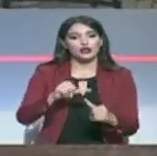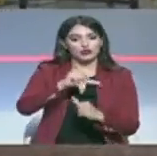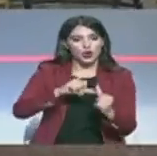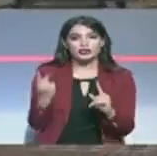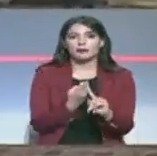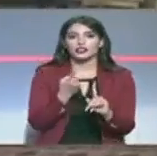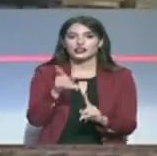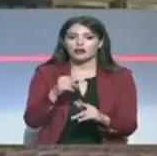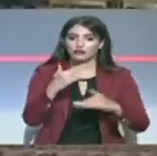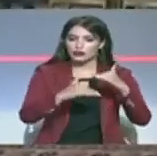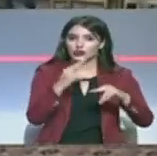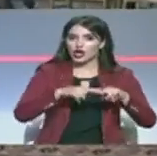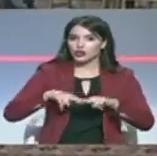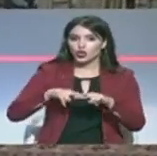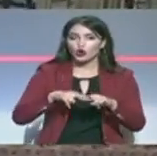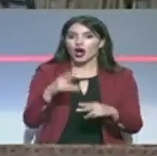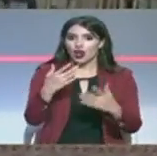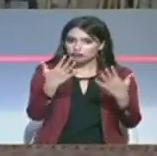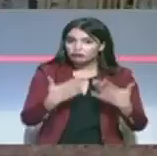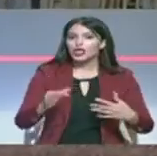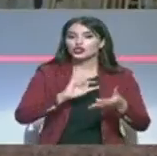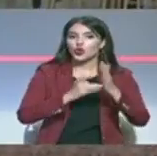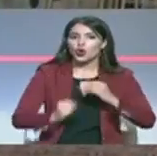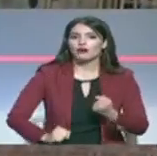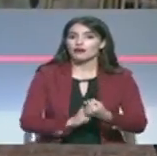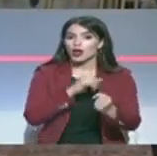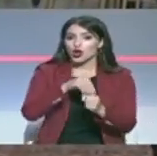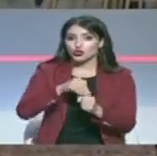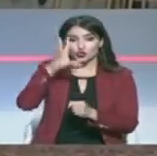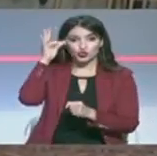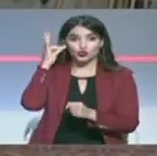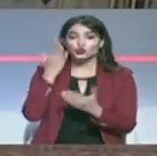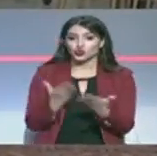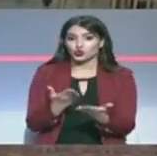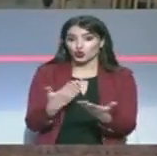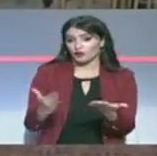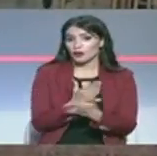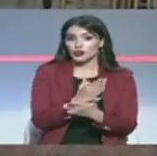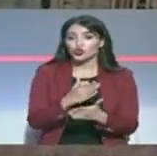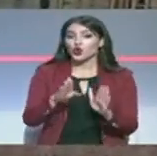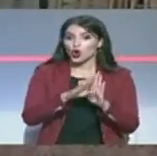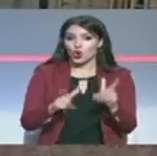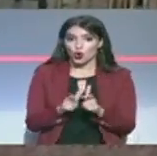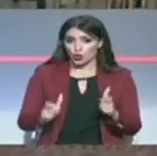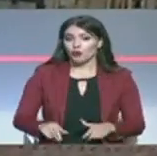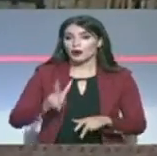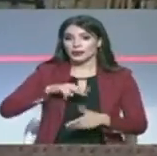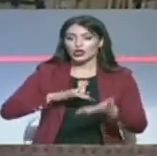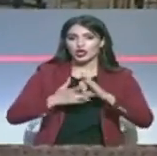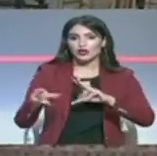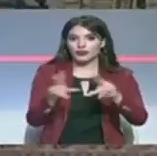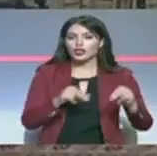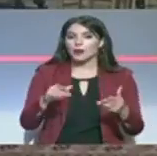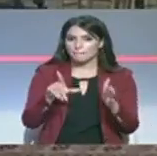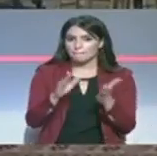باش نكملوا ونحسنوا موارد الدولة وباش نعملوا الدفع الاقتصادي اللي موجود في مشروع الحكومة متاعنا، وفي المشروع زادة برشا منه زادة موجود في